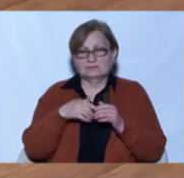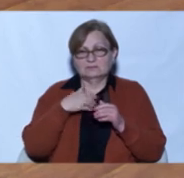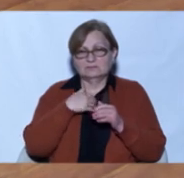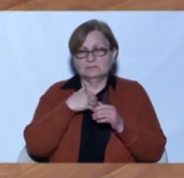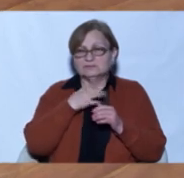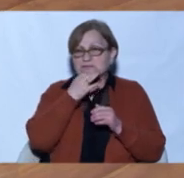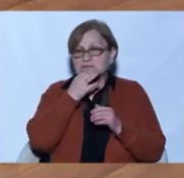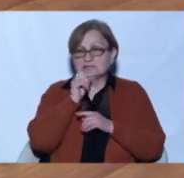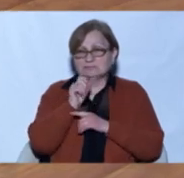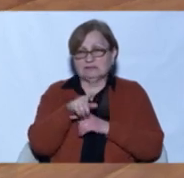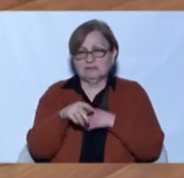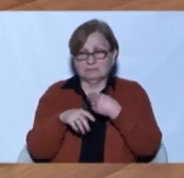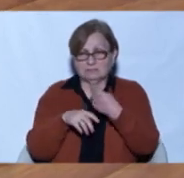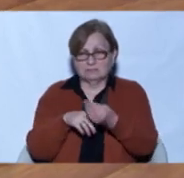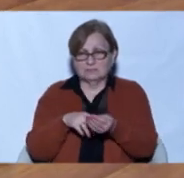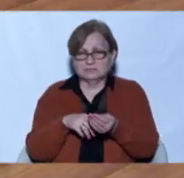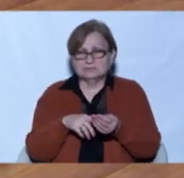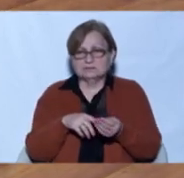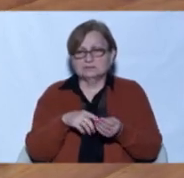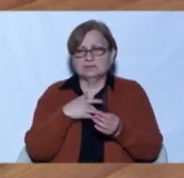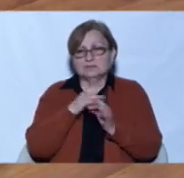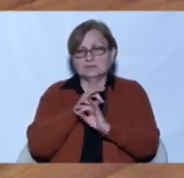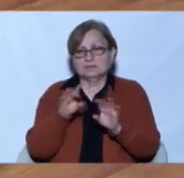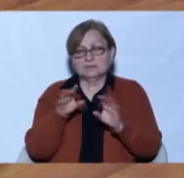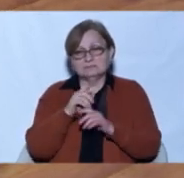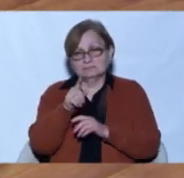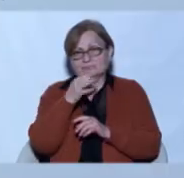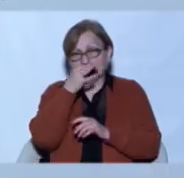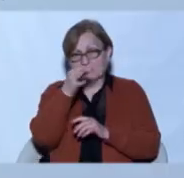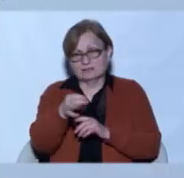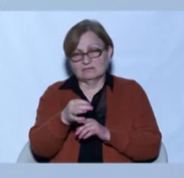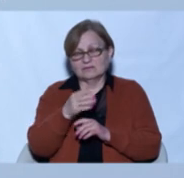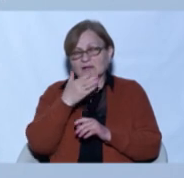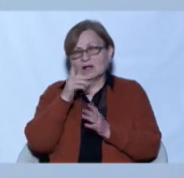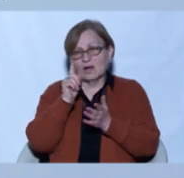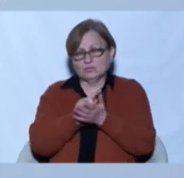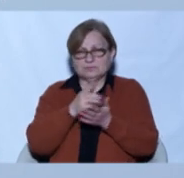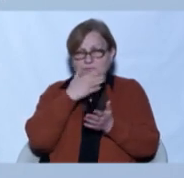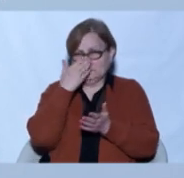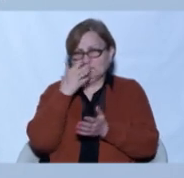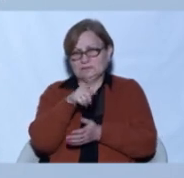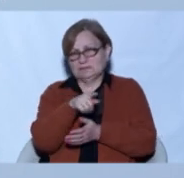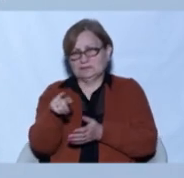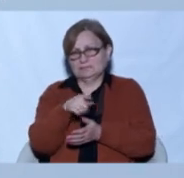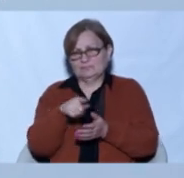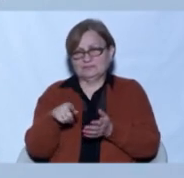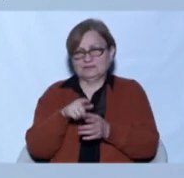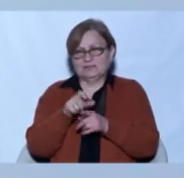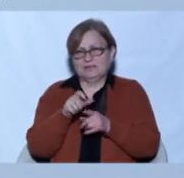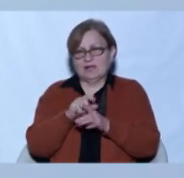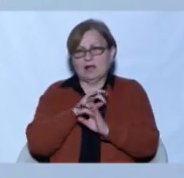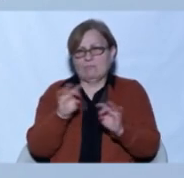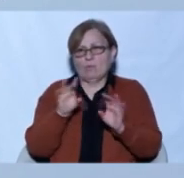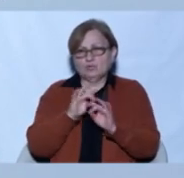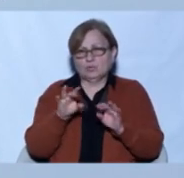ვიდრე დავალებას გაგაცნობდე, გირჩევ, რომ წაიკითხო გოდერძის ჩოხელის ლუკას სახარება და იქაც